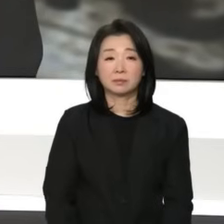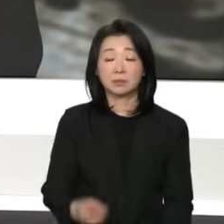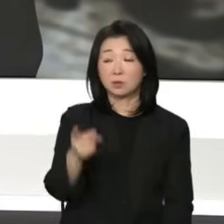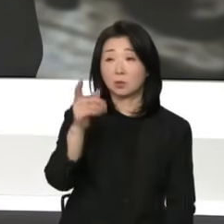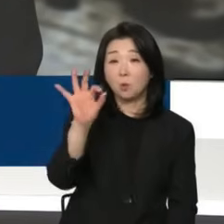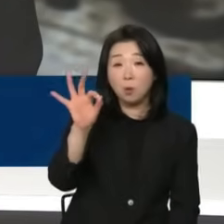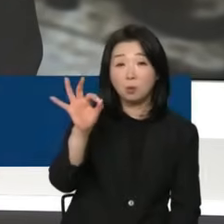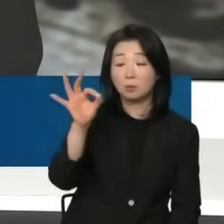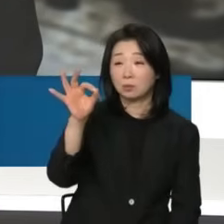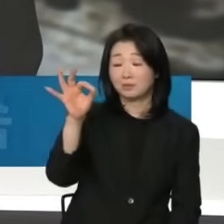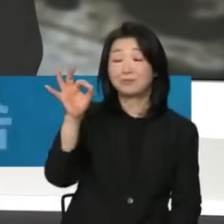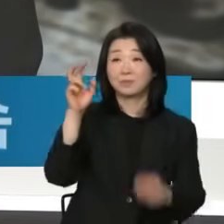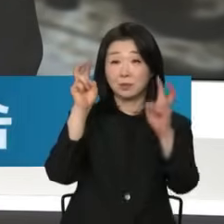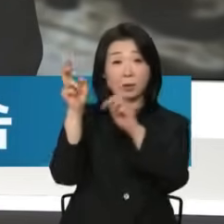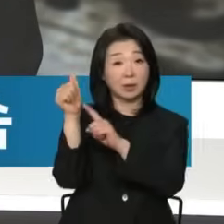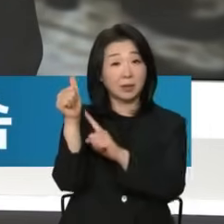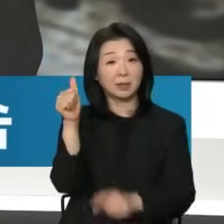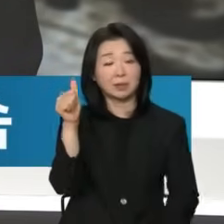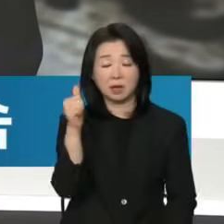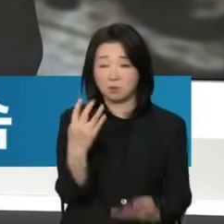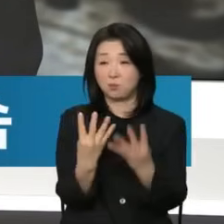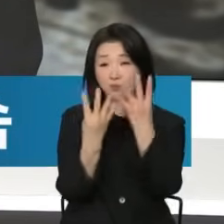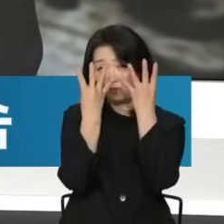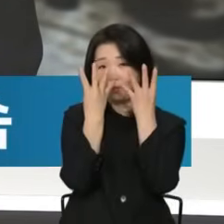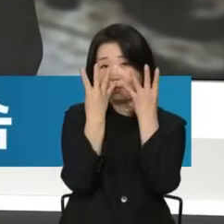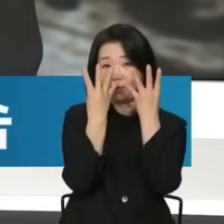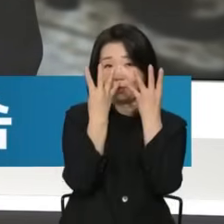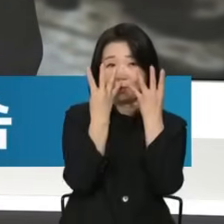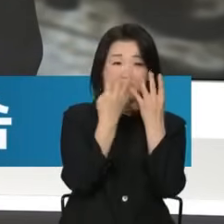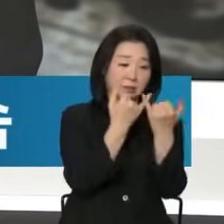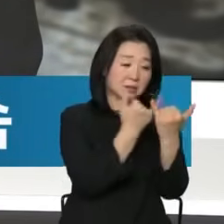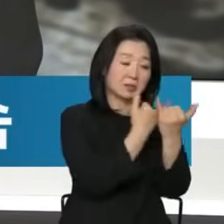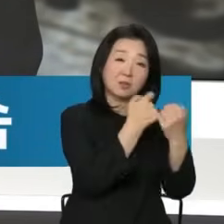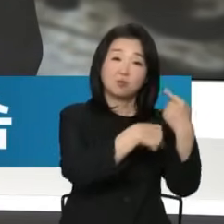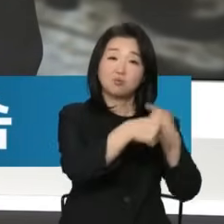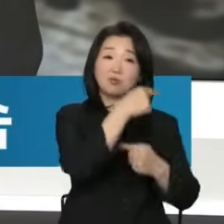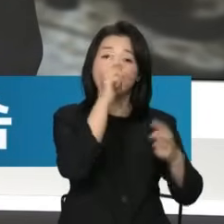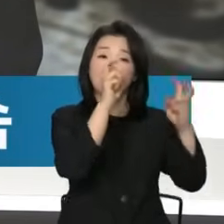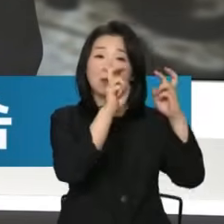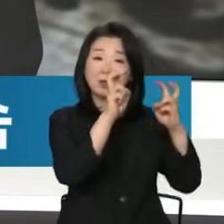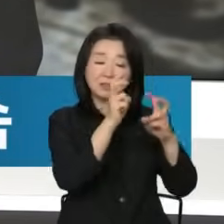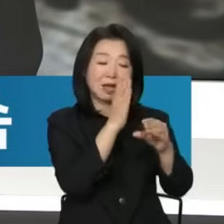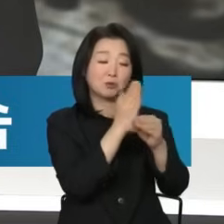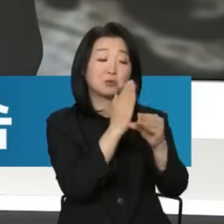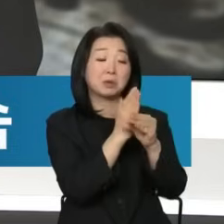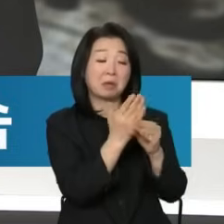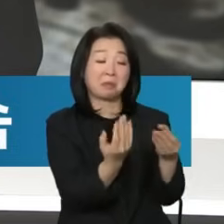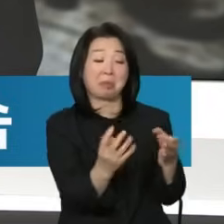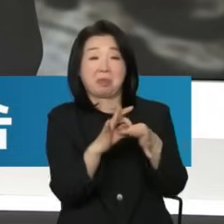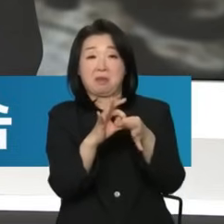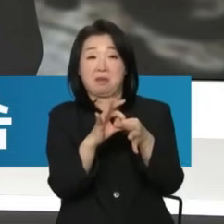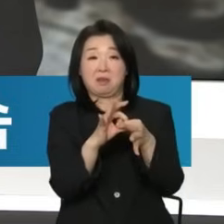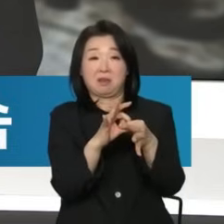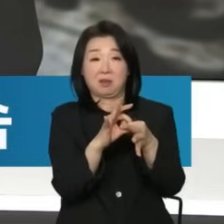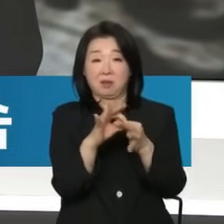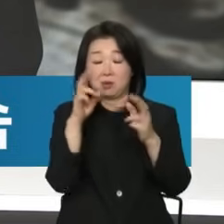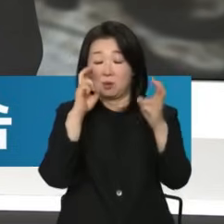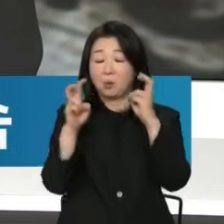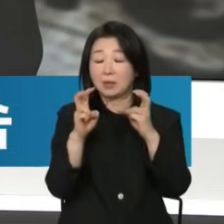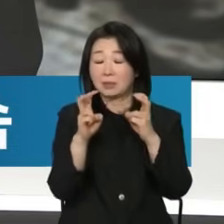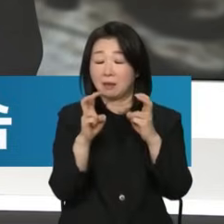홍원식 전 남양유업 회장이 구속됐습니다. 친인척이 운영하는 업체를 거래 중간에 끼워 넣어 회사에